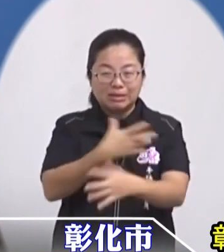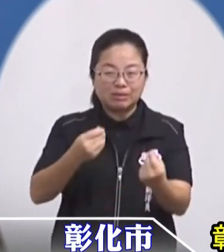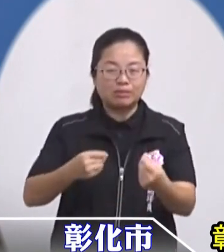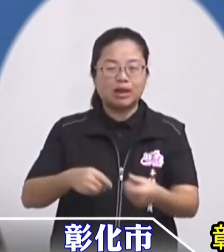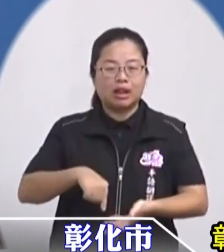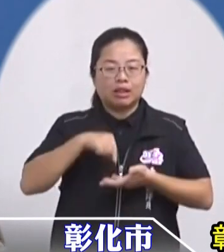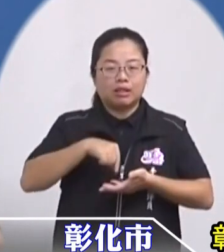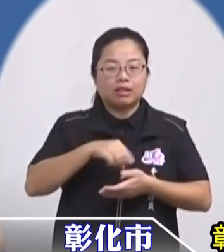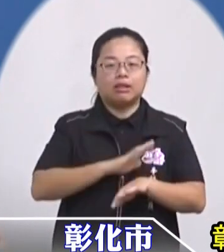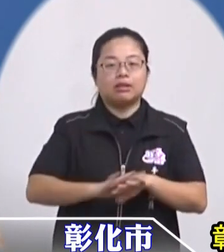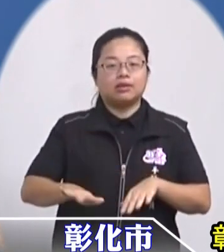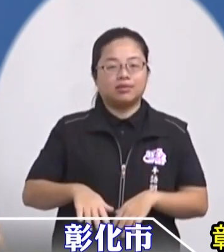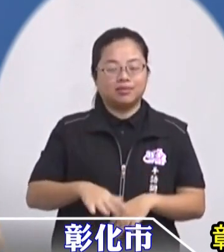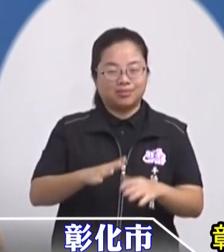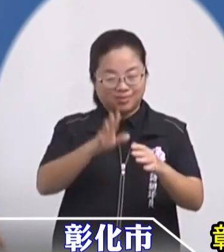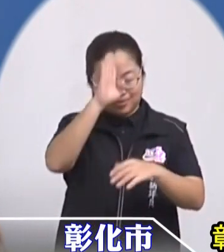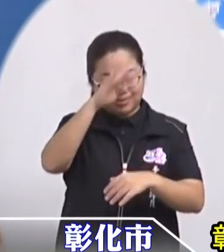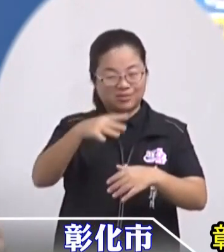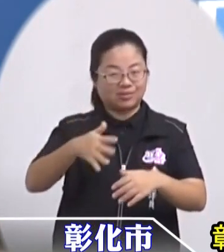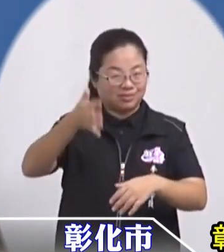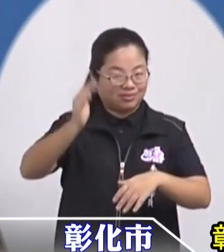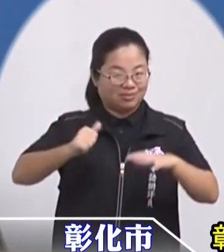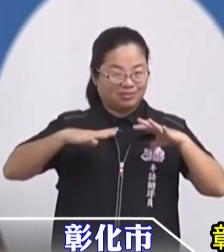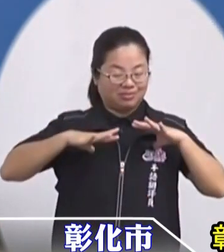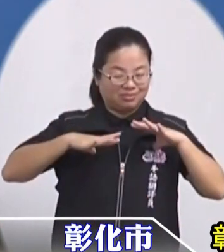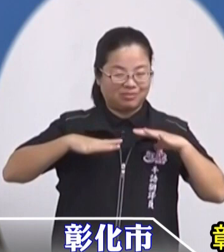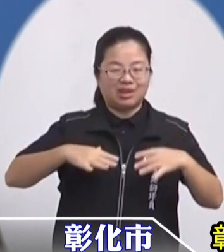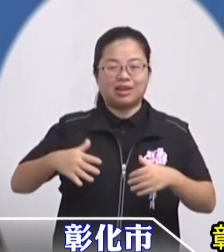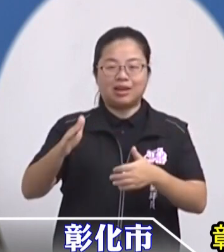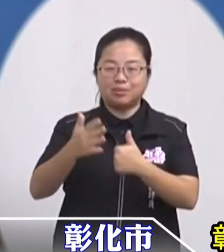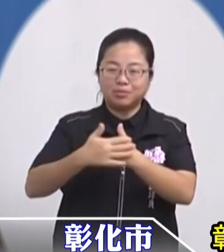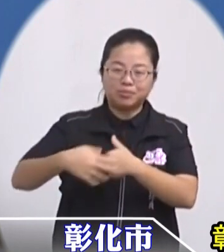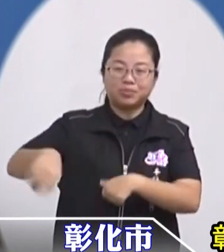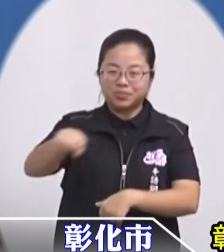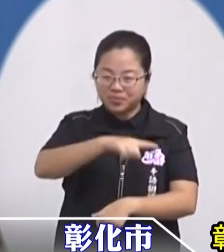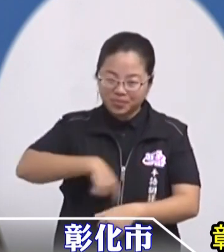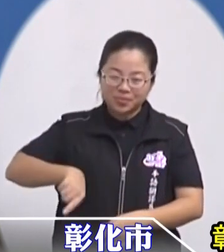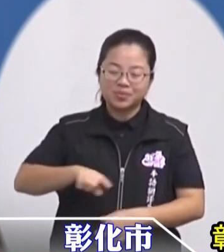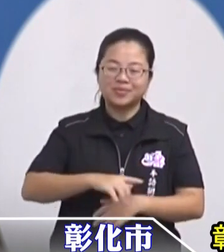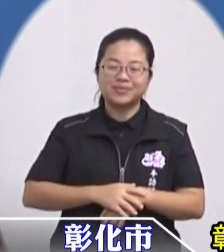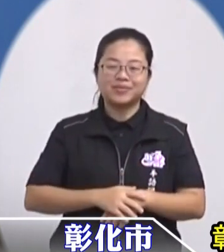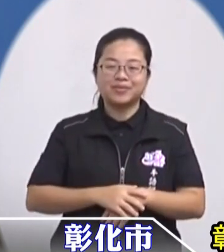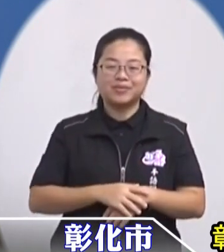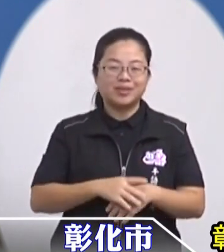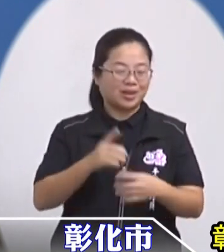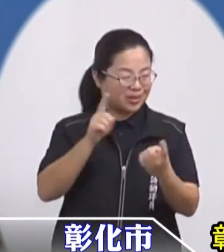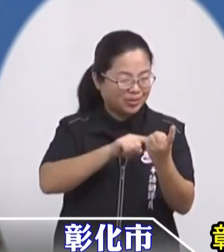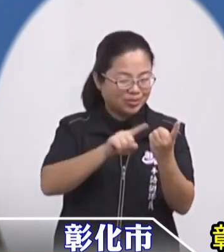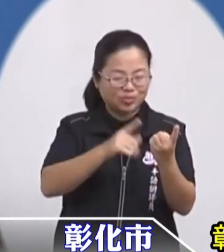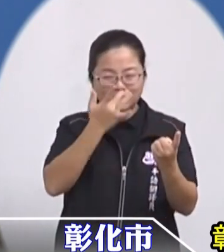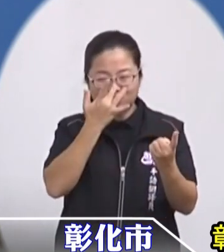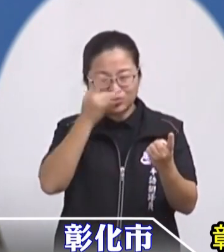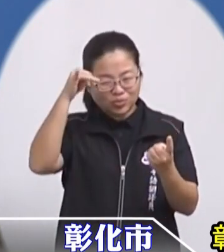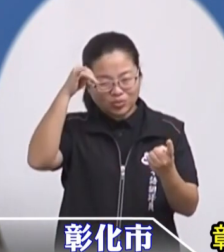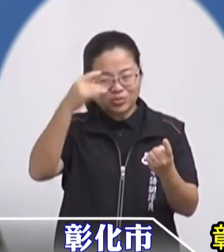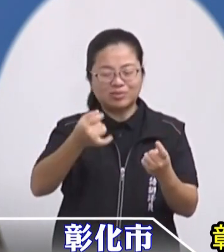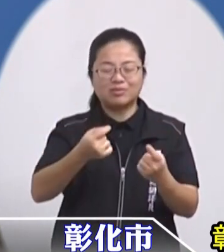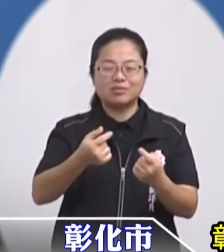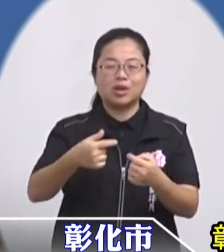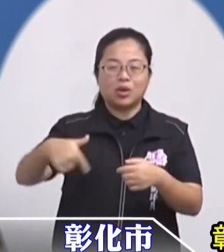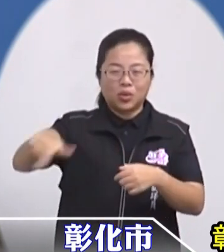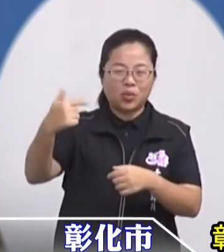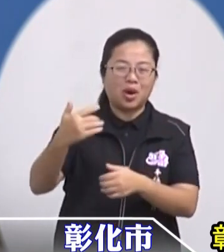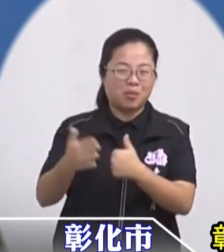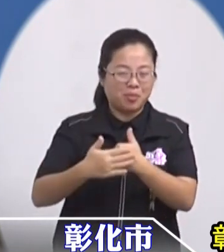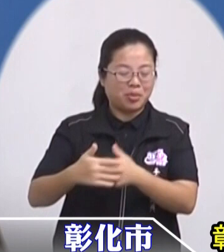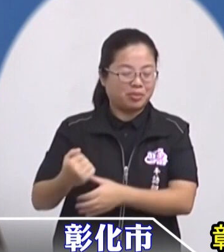要拜托哈我们的长官继续给我们这些数位啊比较没那么进步的地方快点再给我们加